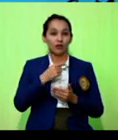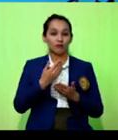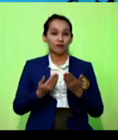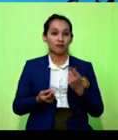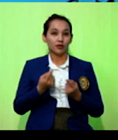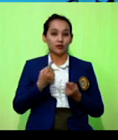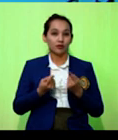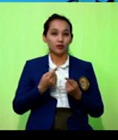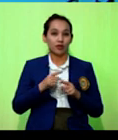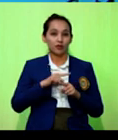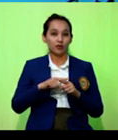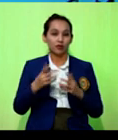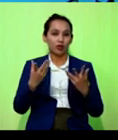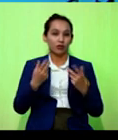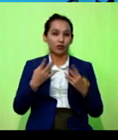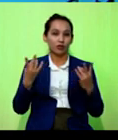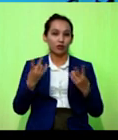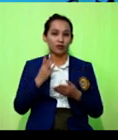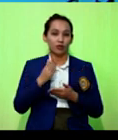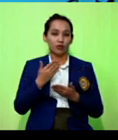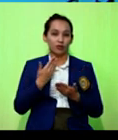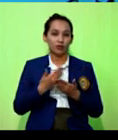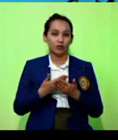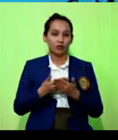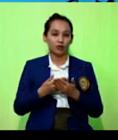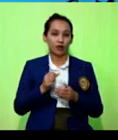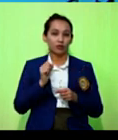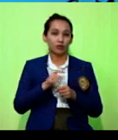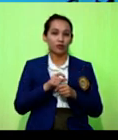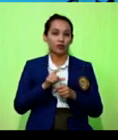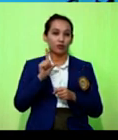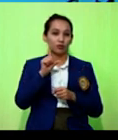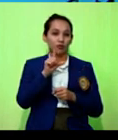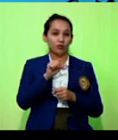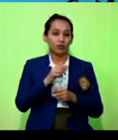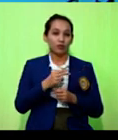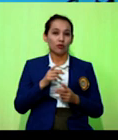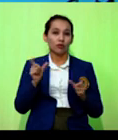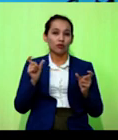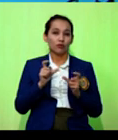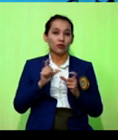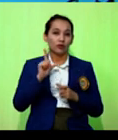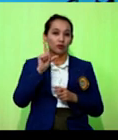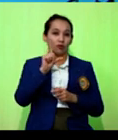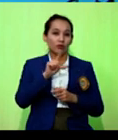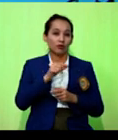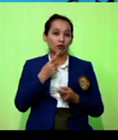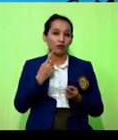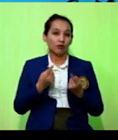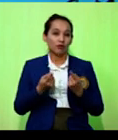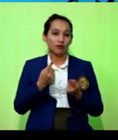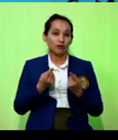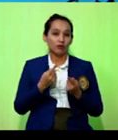vaziyatlarda sizga tez hisoblashga to'g'ri kelib qoladi. Masalan, bozorga bordingiz yoki do'konga chiqdingiz yoki biror